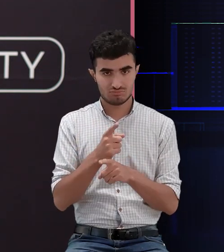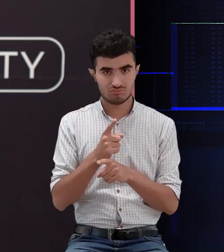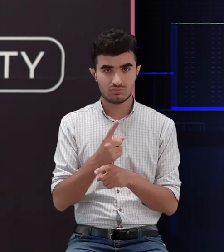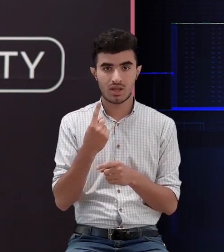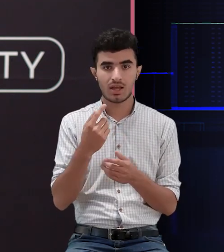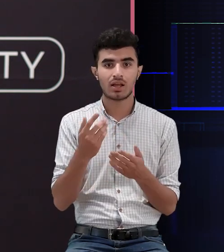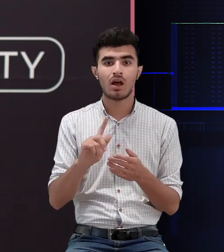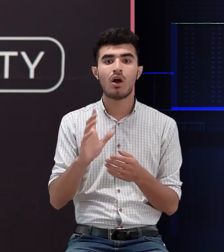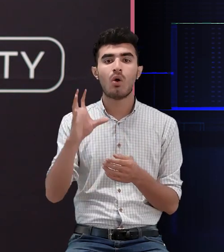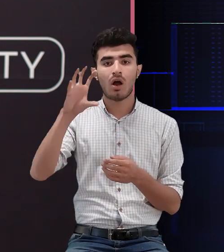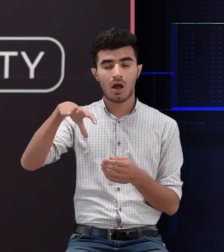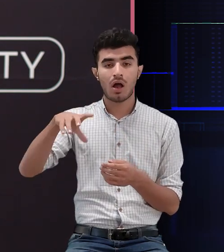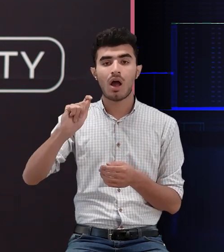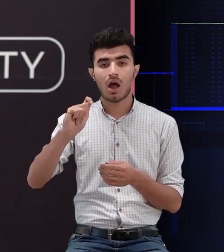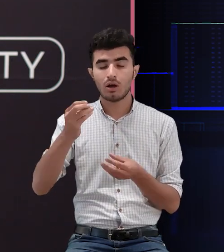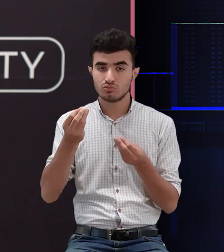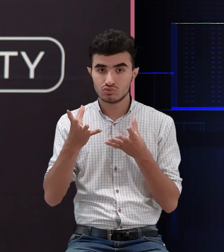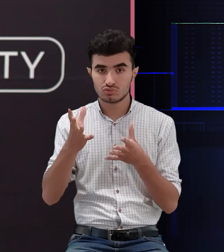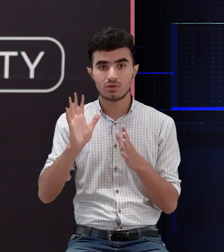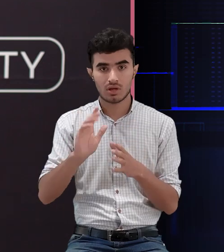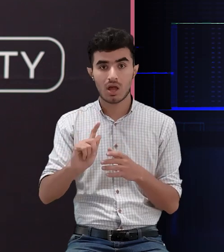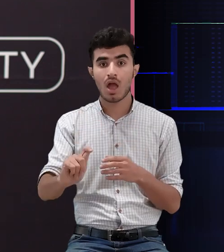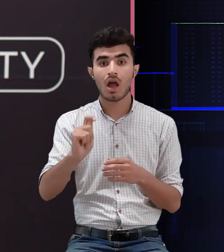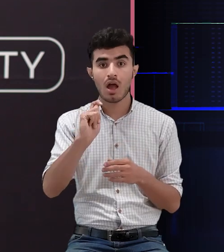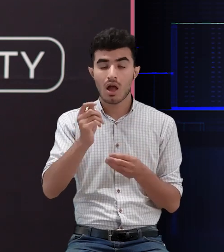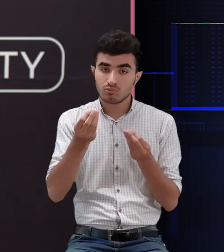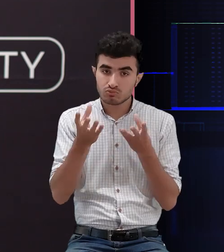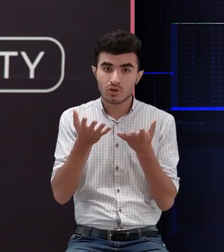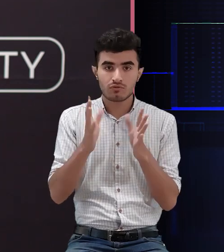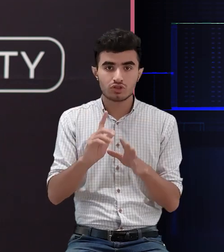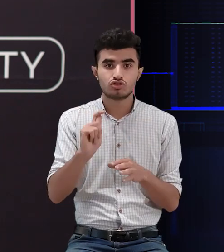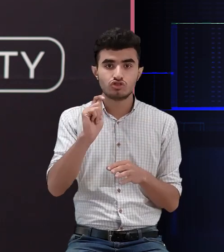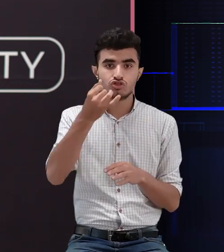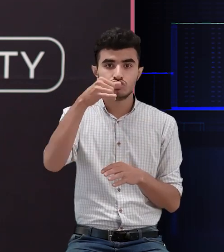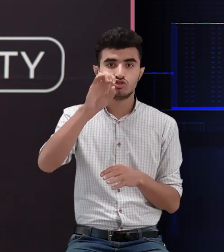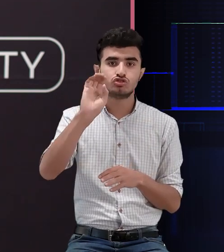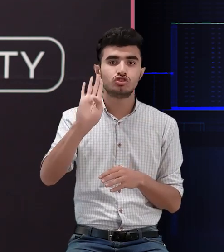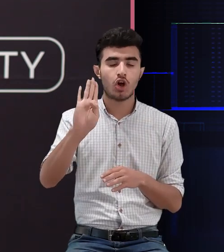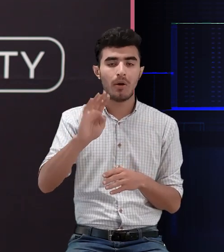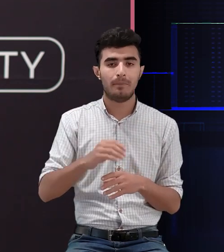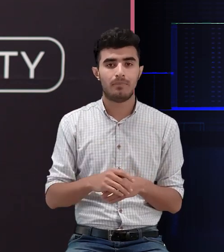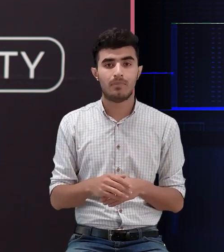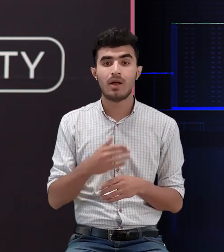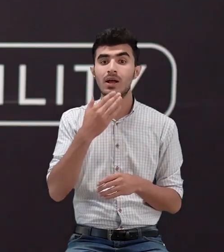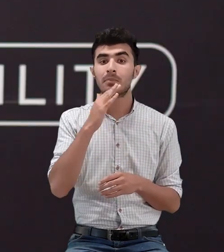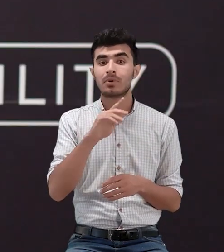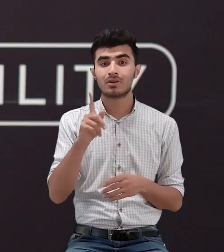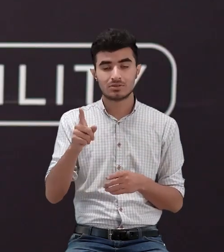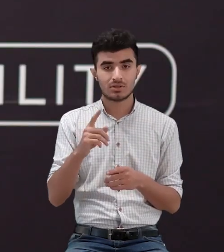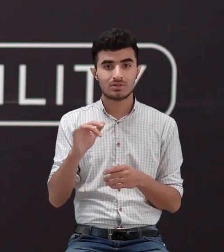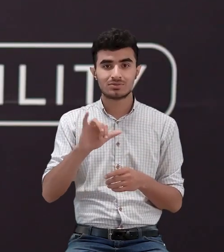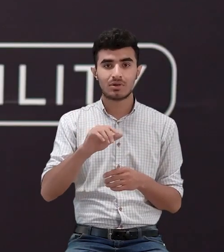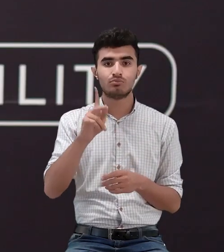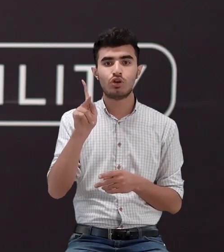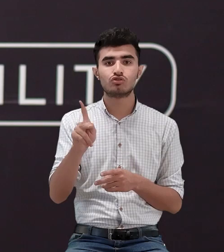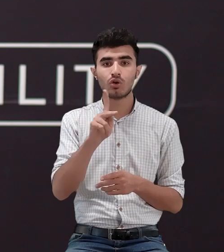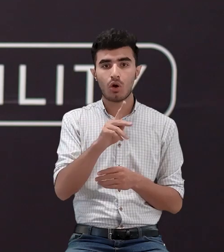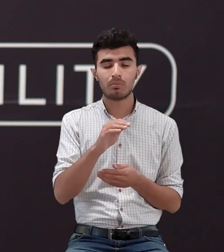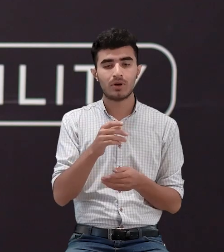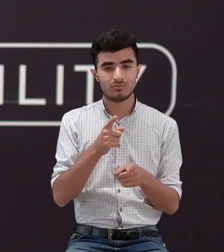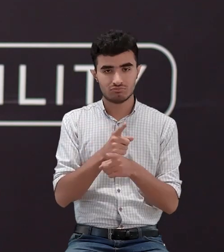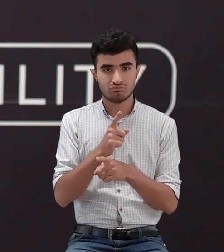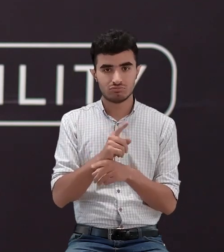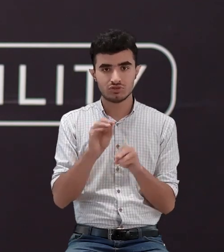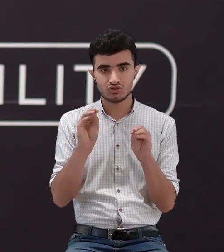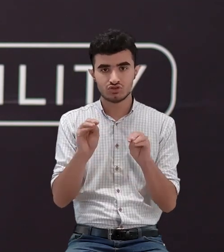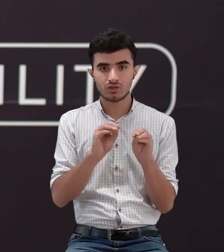پر انٹرنشپ شروع کی ہے. اٹس اے بگ اچیومنٹ, مگر اس کا یہ مطلب نہیں ہے کہ اس کو ایک ریگولر امپلائی کی طرح ٹریٹ کیا